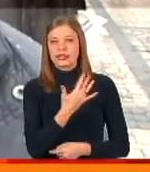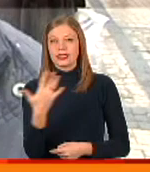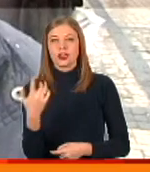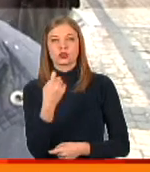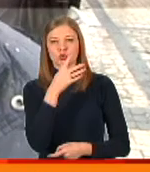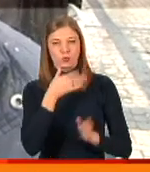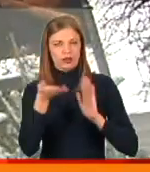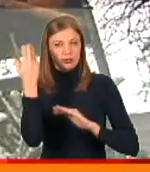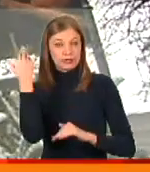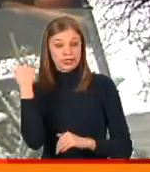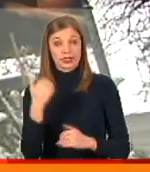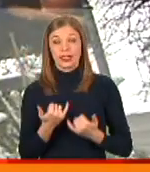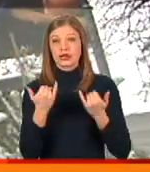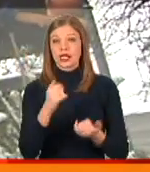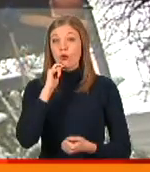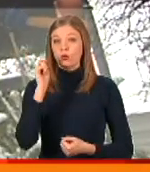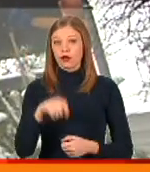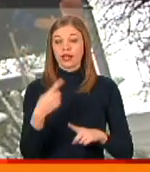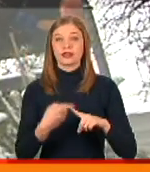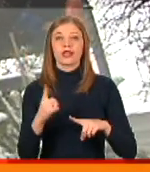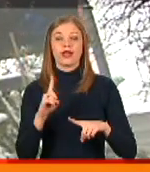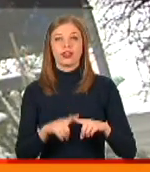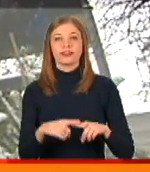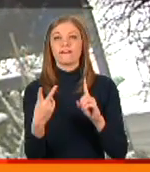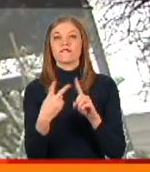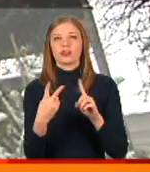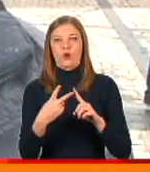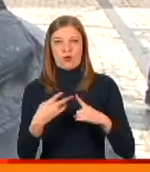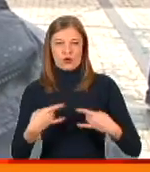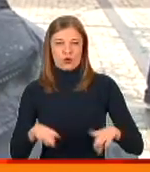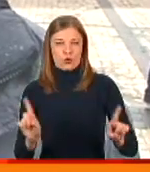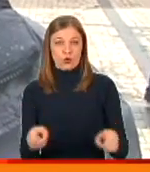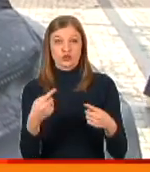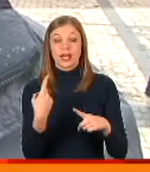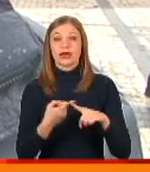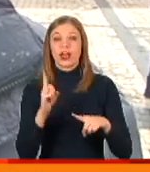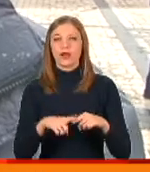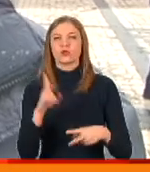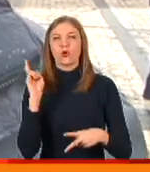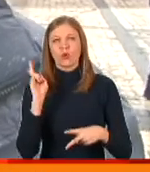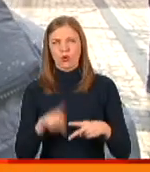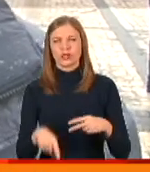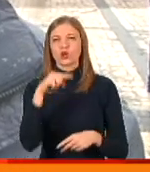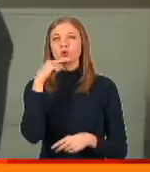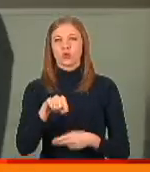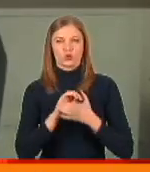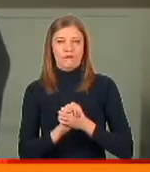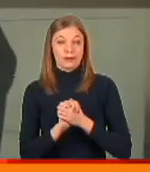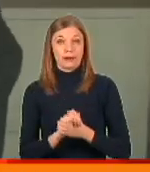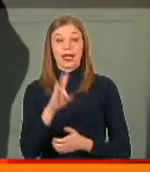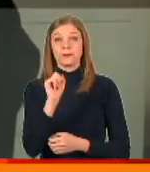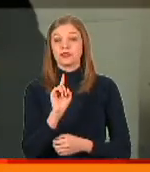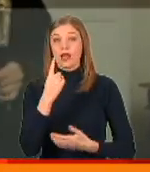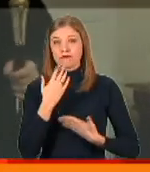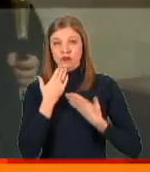сот лет тому назад. Для України це друге народження. Це кінець російського міра. На першу